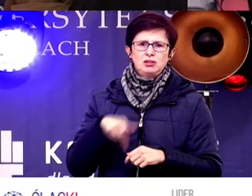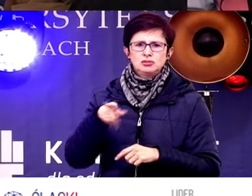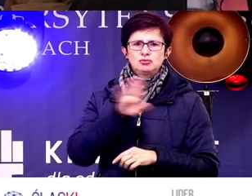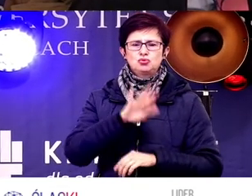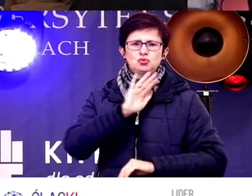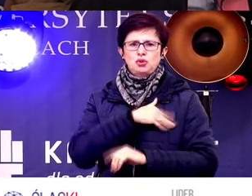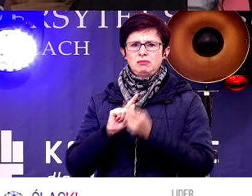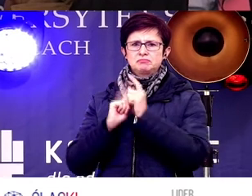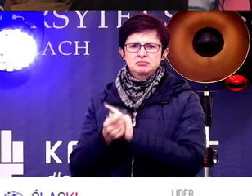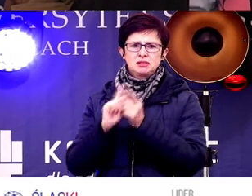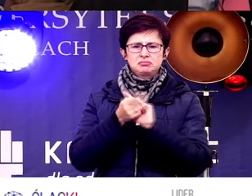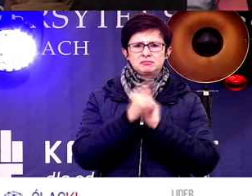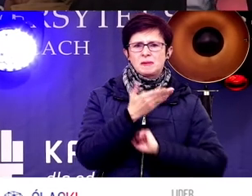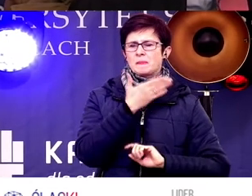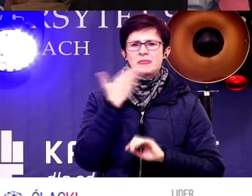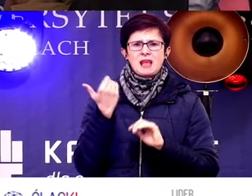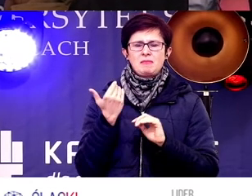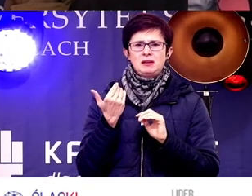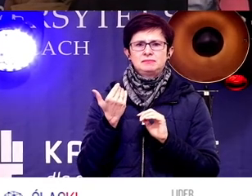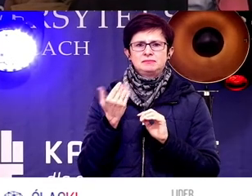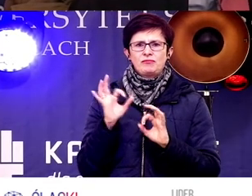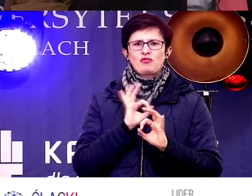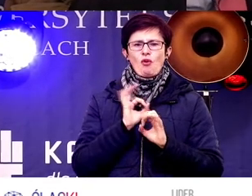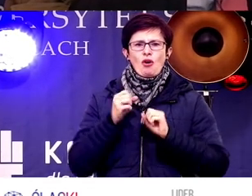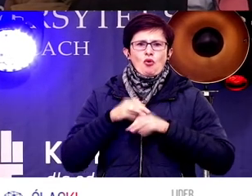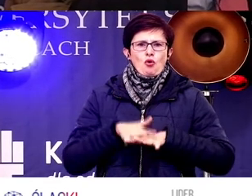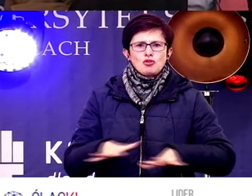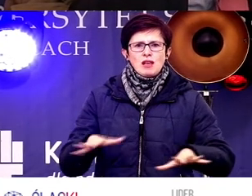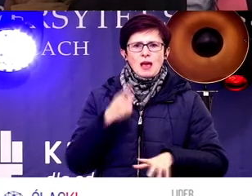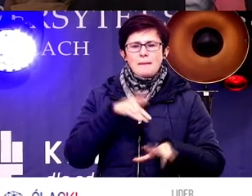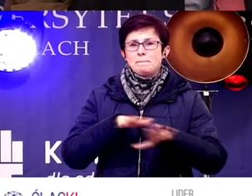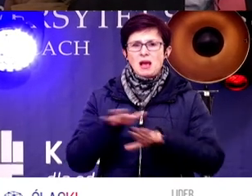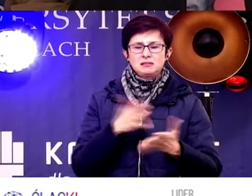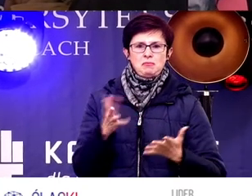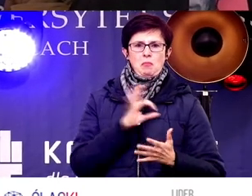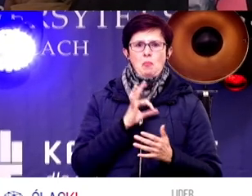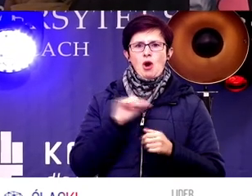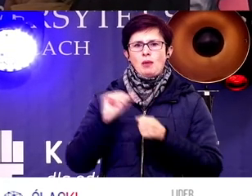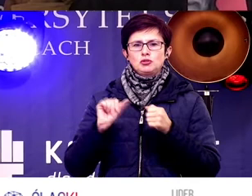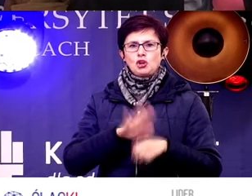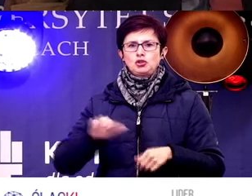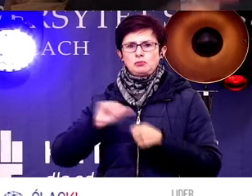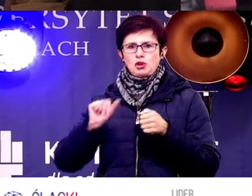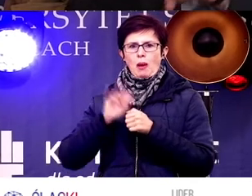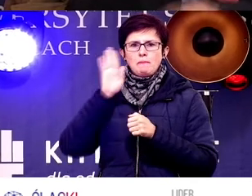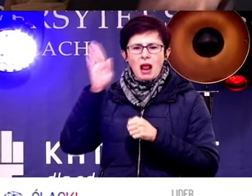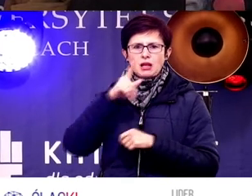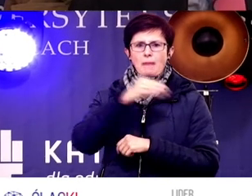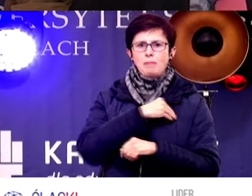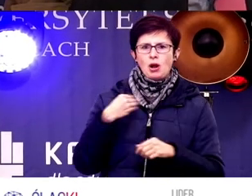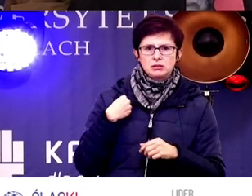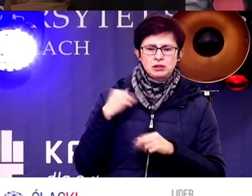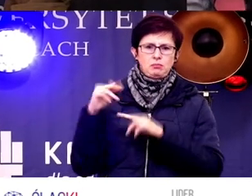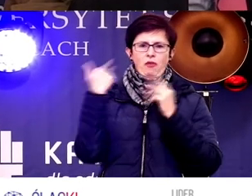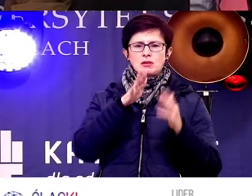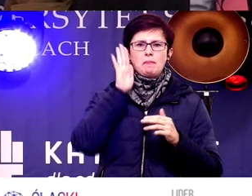szkoły, zmieniają, nie mają takich korzeni w jednym miejscu. Bo moje dzieci chodziły do przedszkola w Belgii, w Polsce, z powrotem w